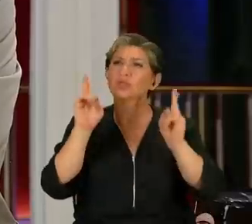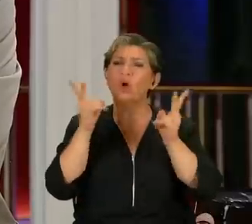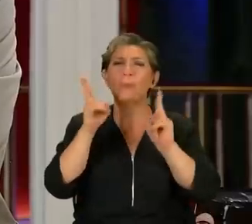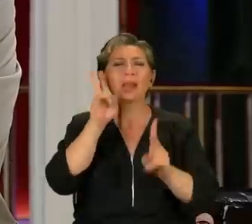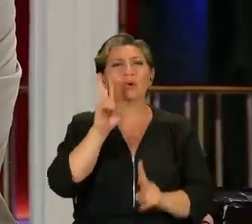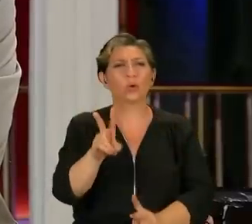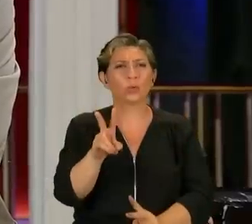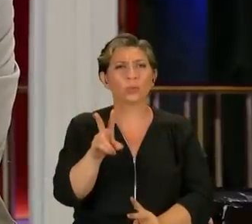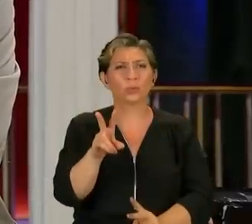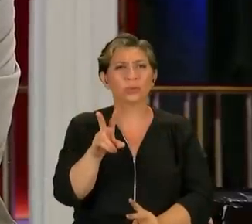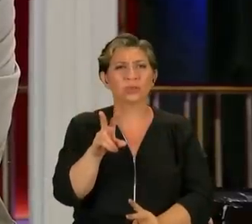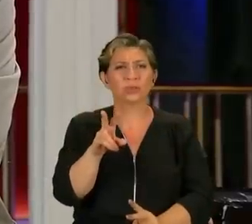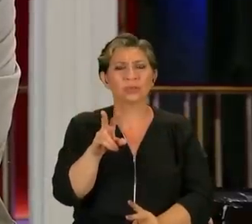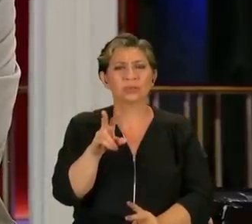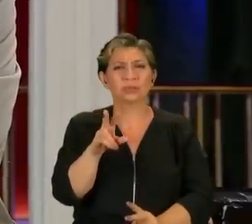normal görüyorum. Yani